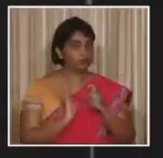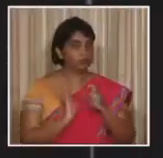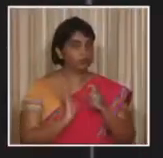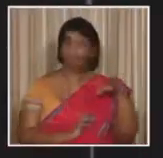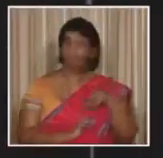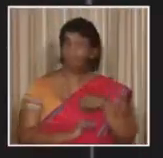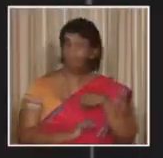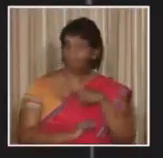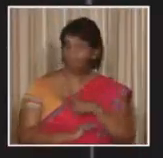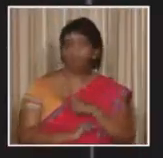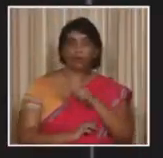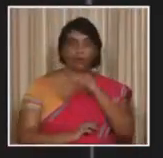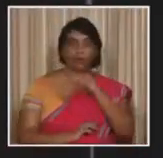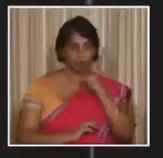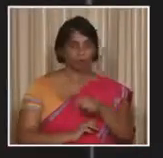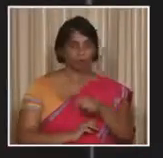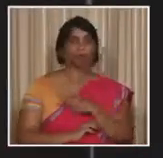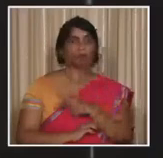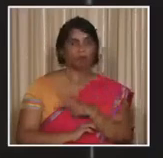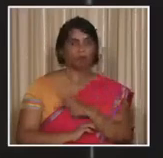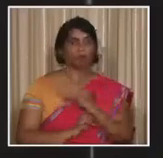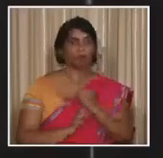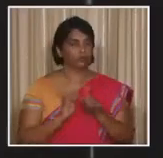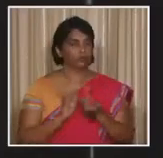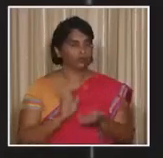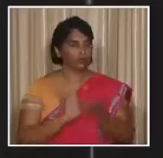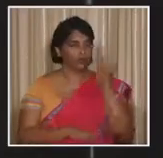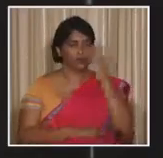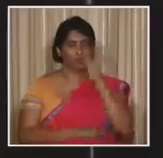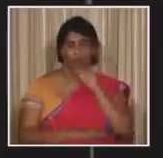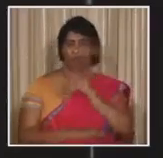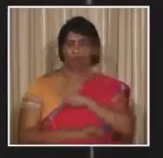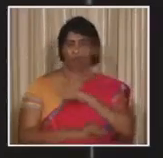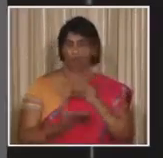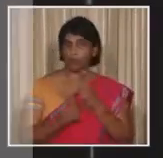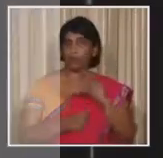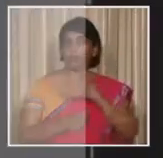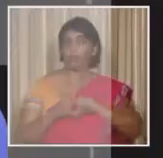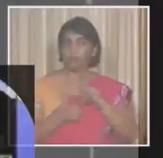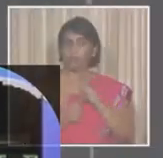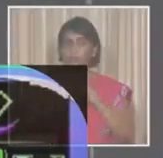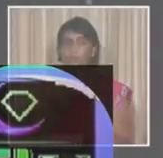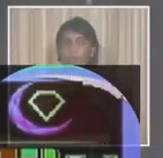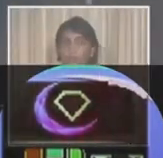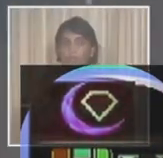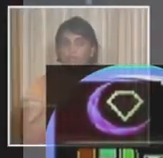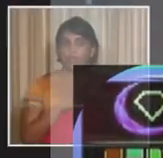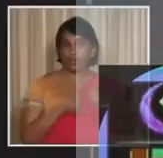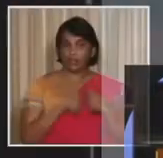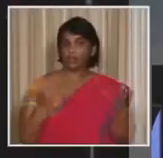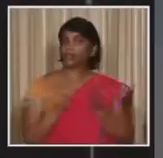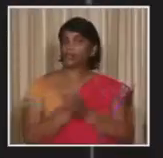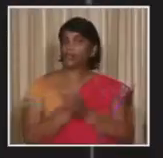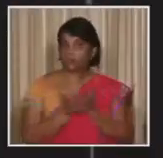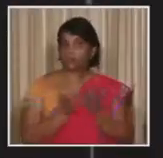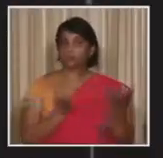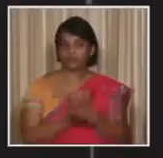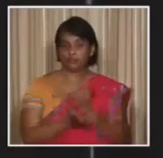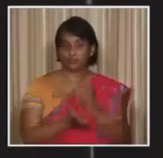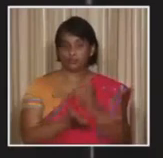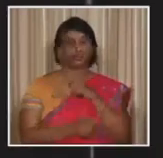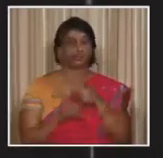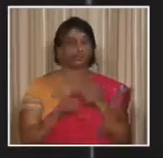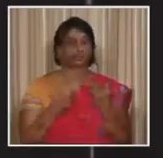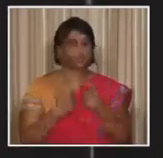முயற்சிகளை மேற்கொண்டிருக்கின்றார்கள். முன்னாள் அமைச்சர் சரத் வீரசேகர் போன்றவர்கள் முதன்மையானவர்கள். அவரது இந்த நாடாளுமன்ற உரை